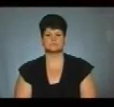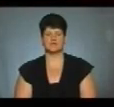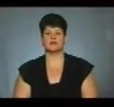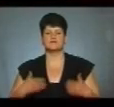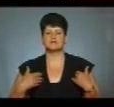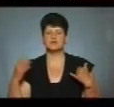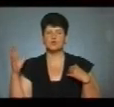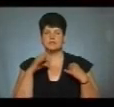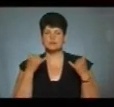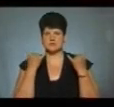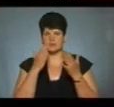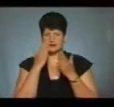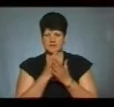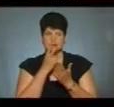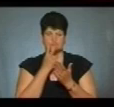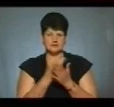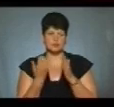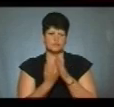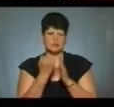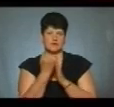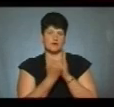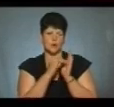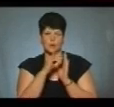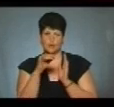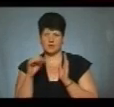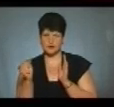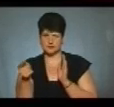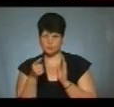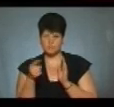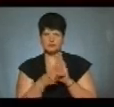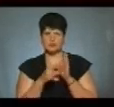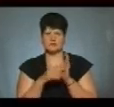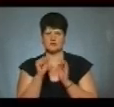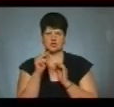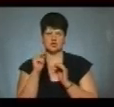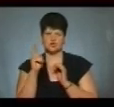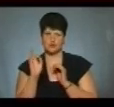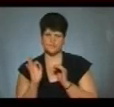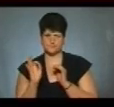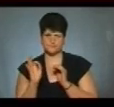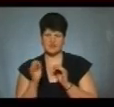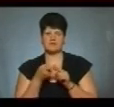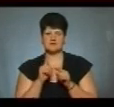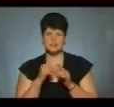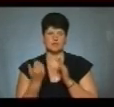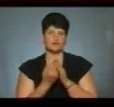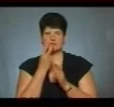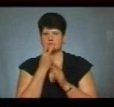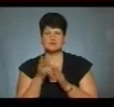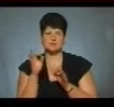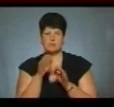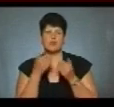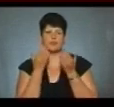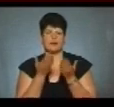Вітаю всіх, хто зараз з нами. Новини в ефірі телеканалу ЮА Тернопіль, у студії Анастасія Чичко. І у цьому випуску дивіться про таке.